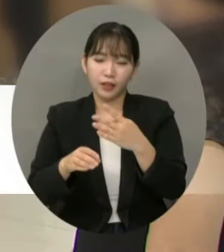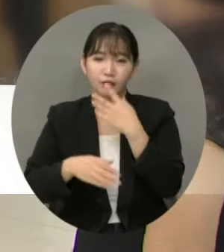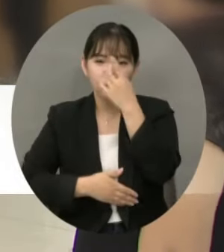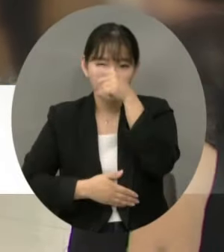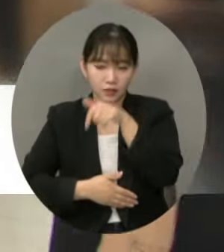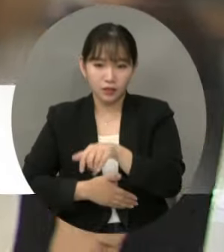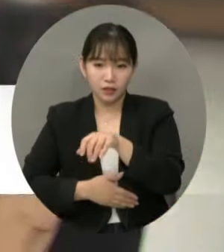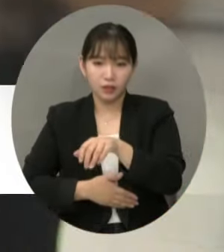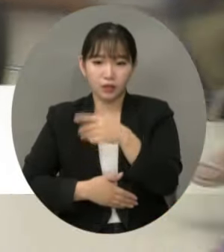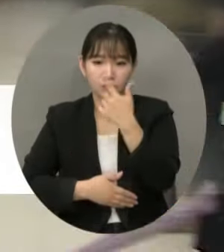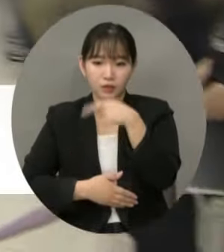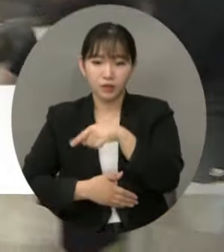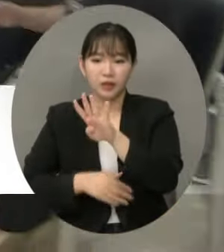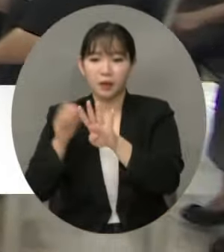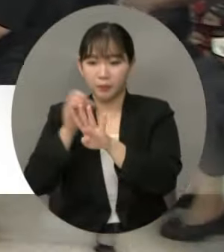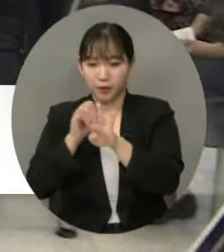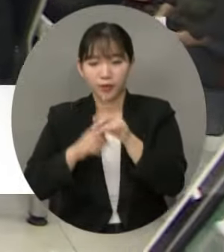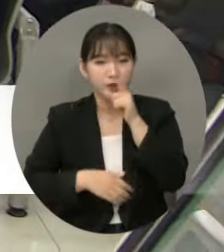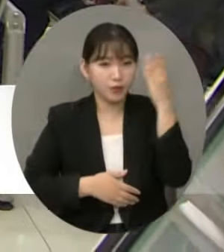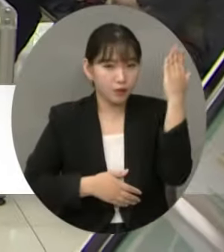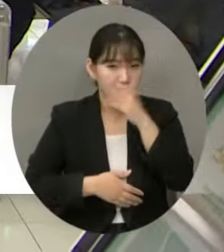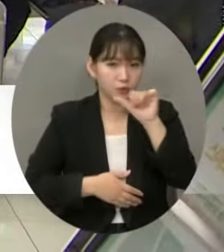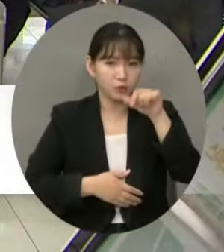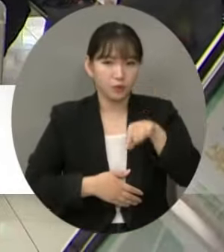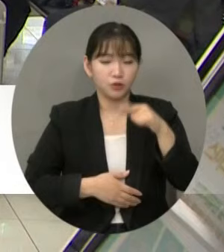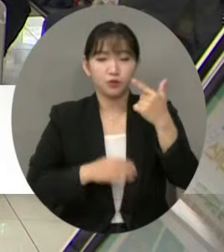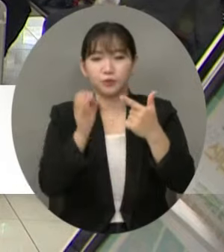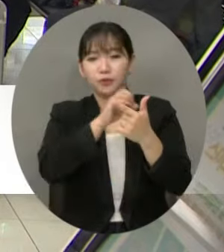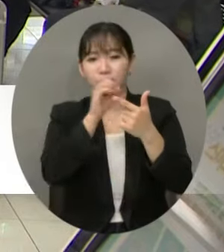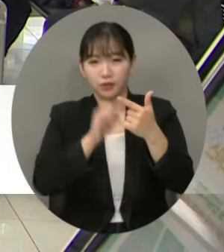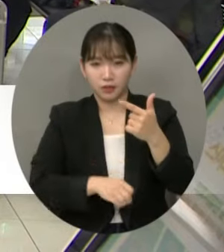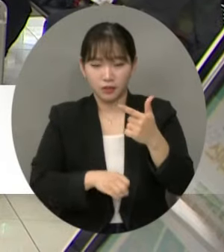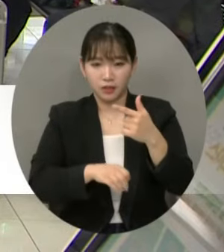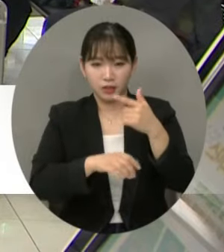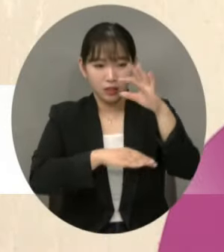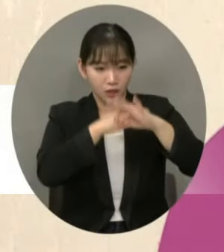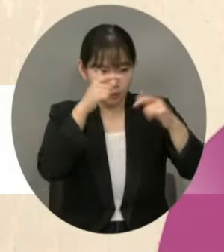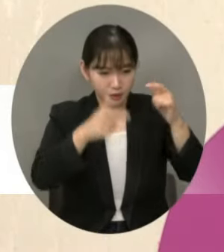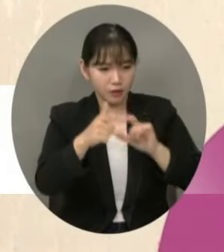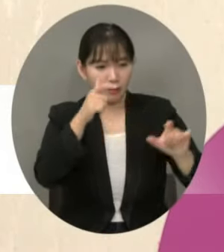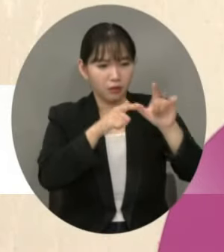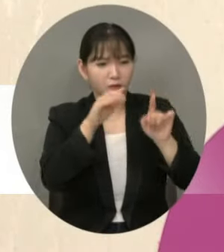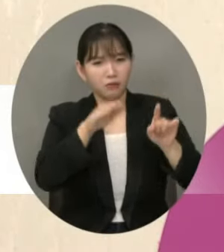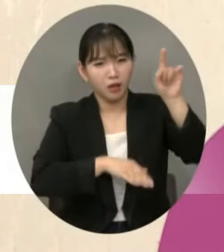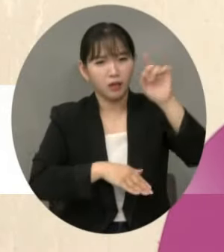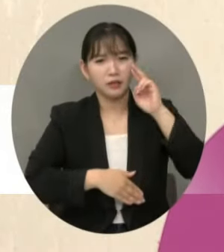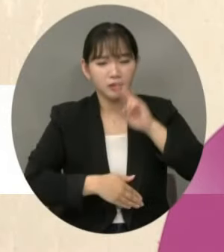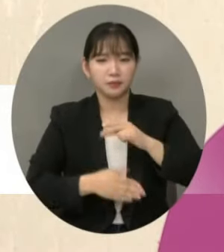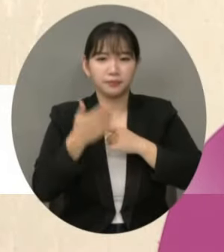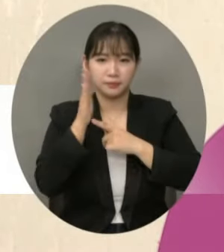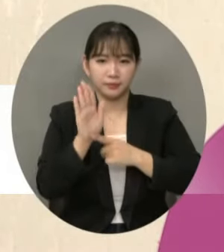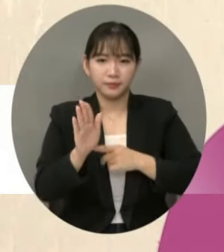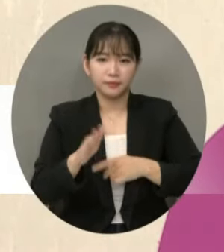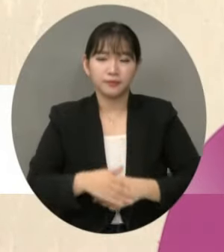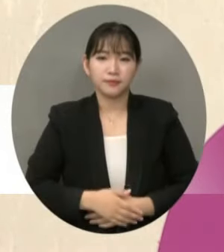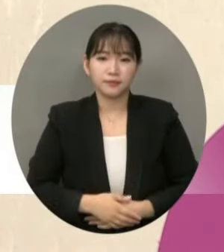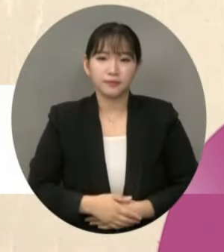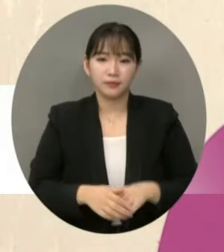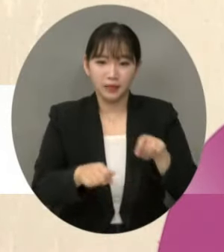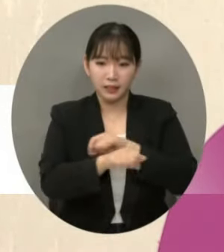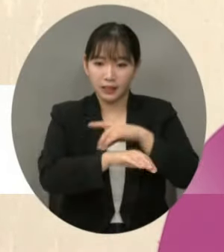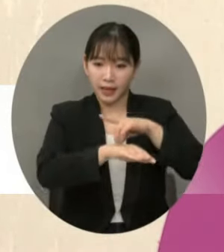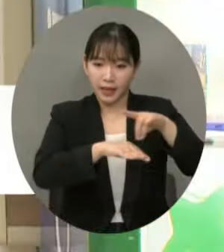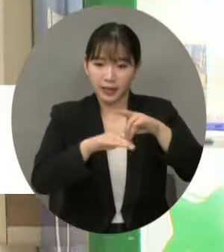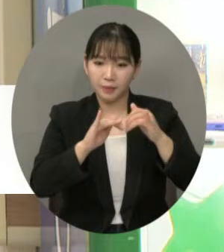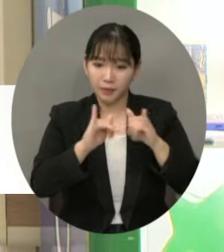순천권은 6.4%, 여수권 5.6%로 서북권이 훨씬 높은 것으로 나타났습니다. 특히